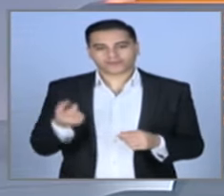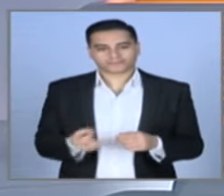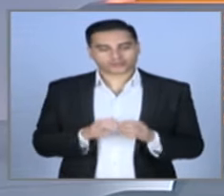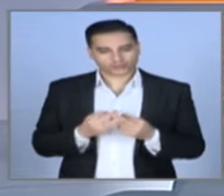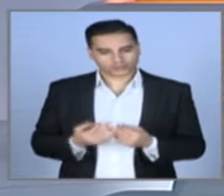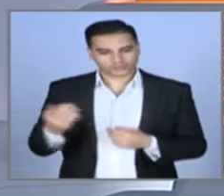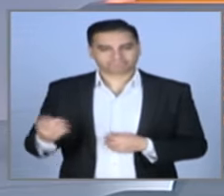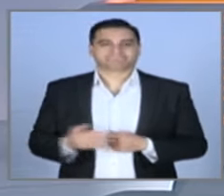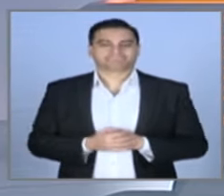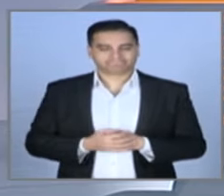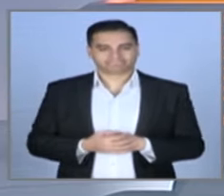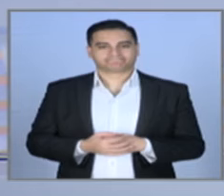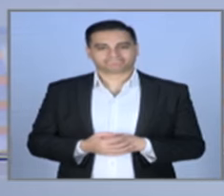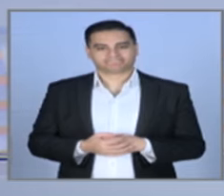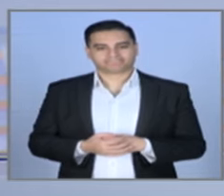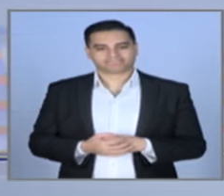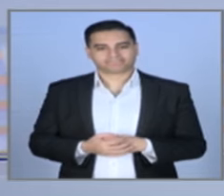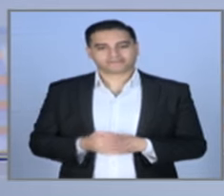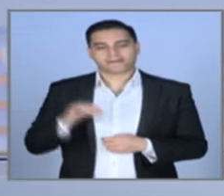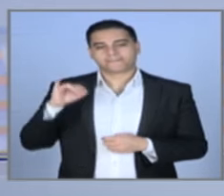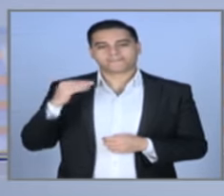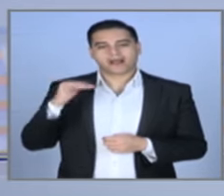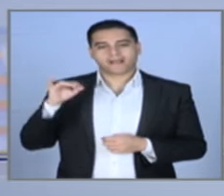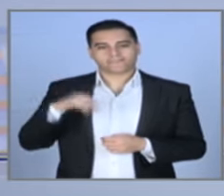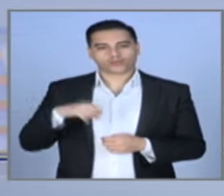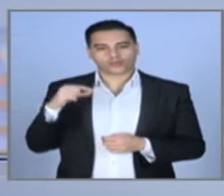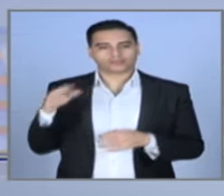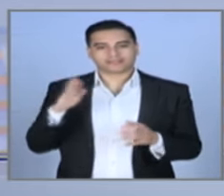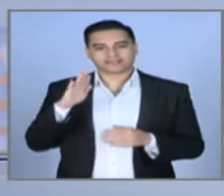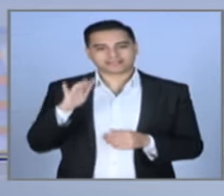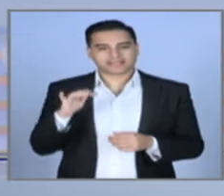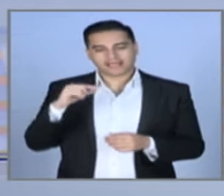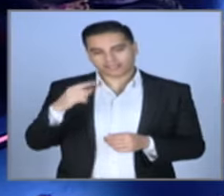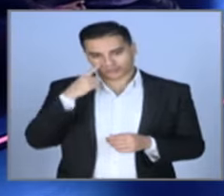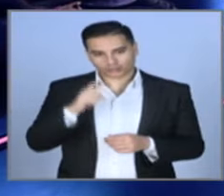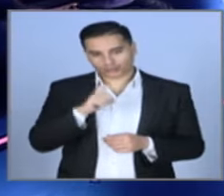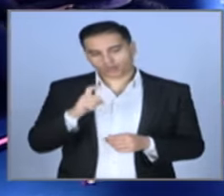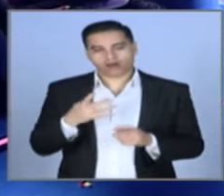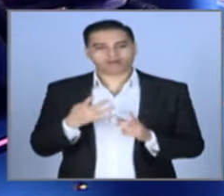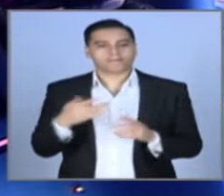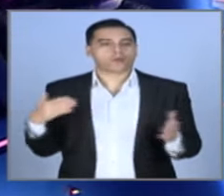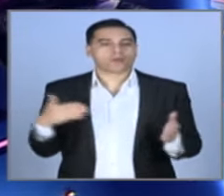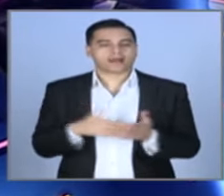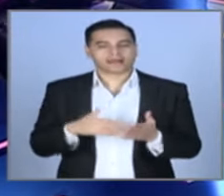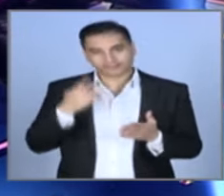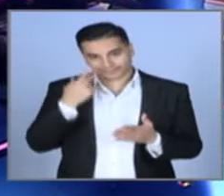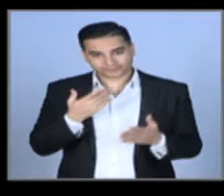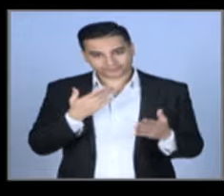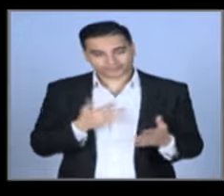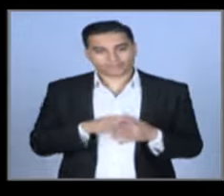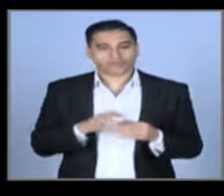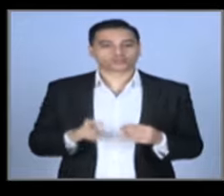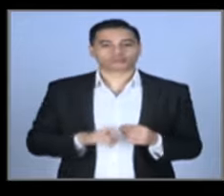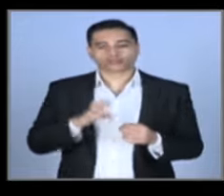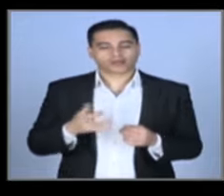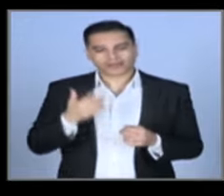155 عيلة طاحون. محمود سيد، محمود سيد، والسؤال الرابع والأخير، وهنشوف